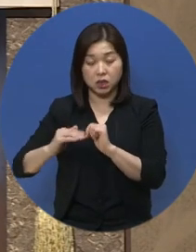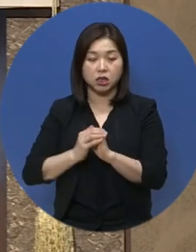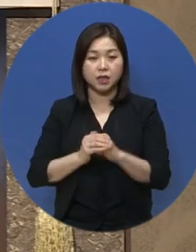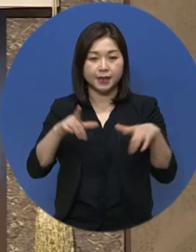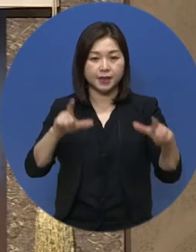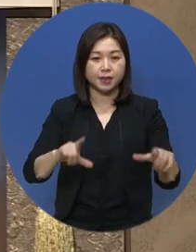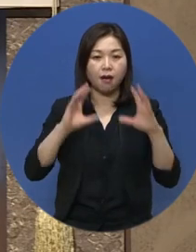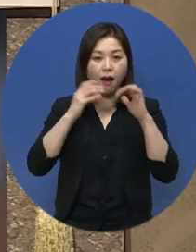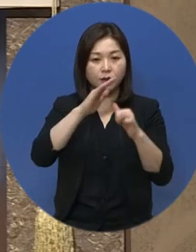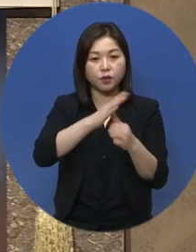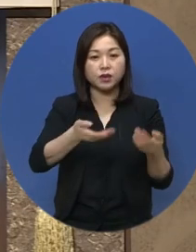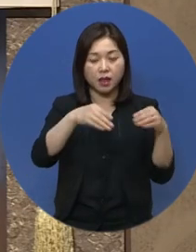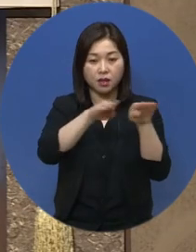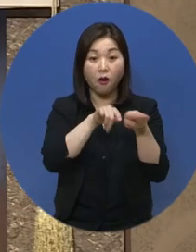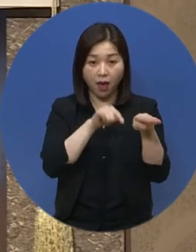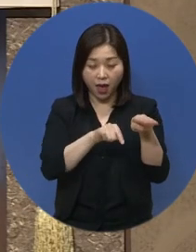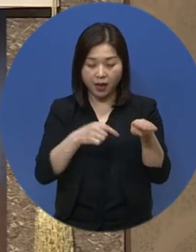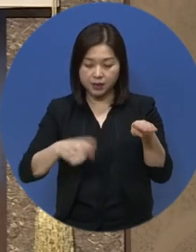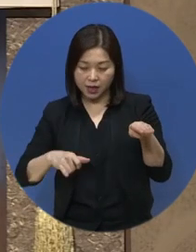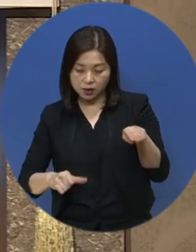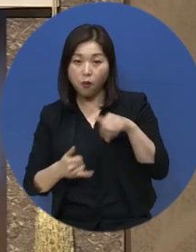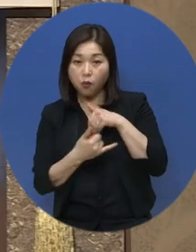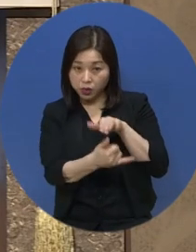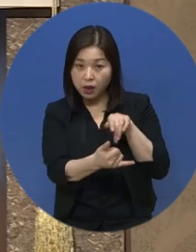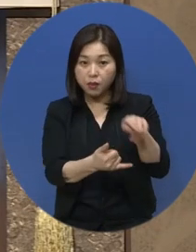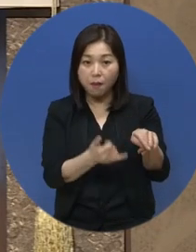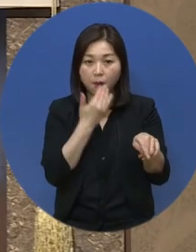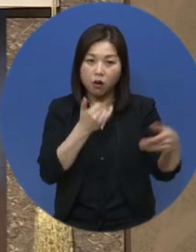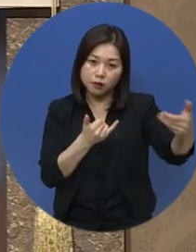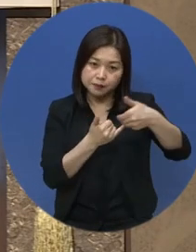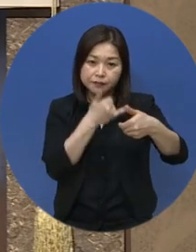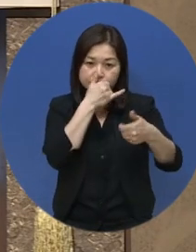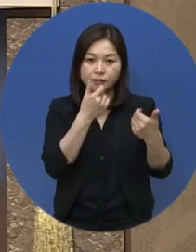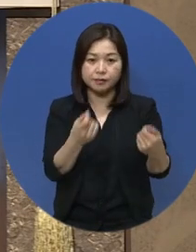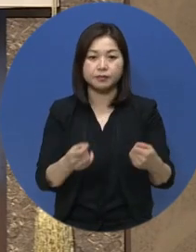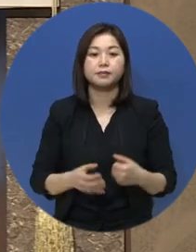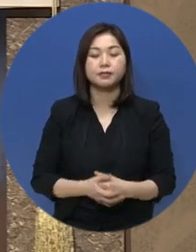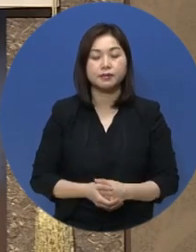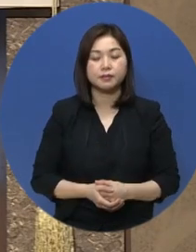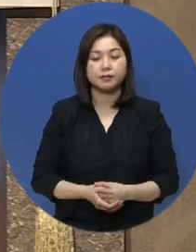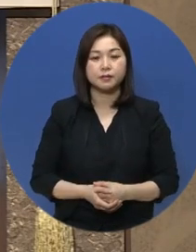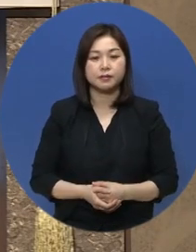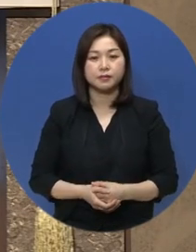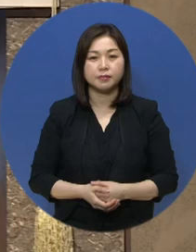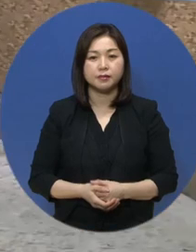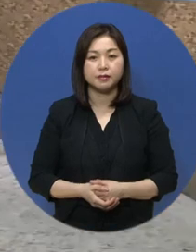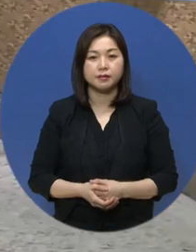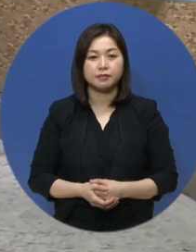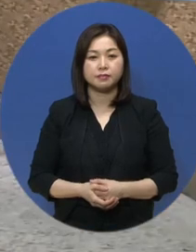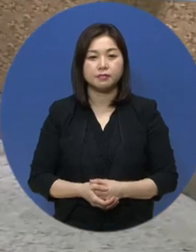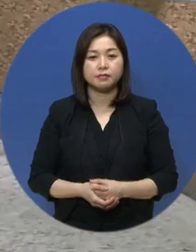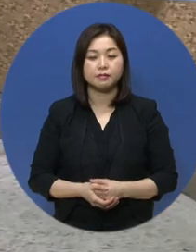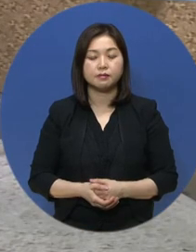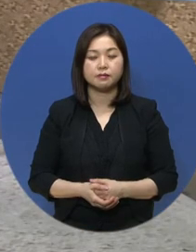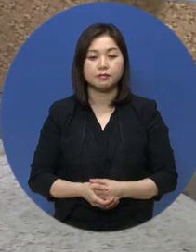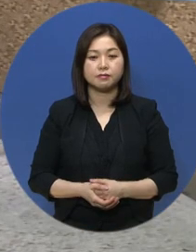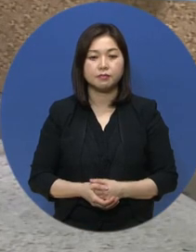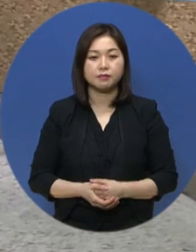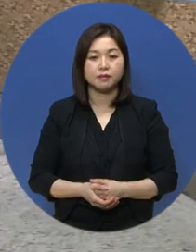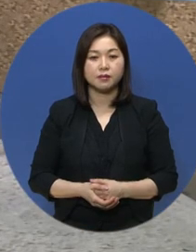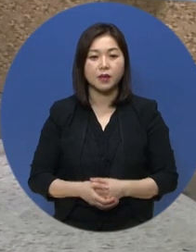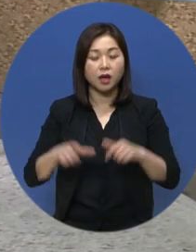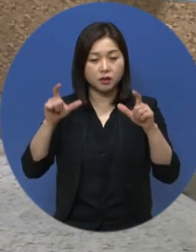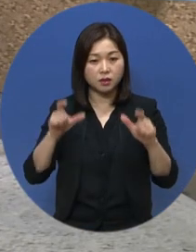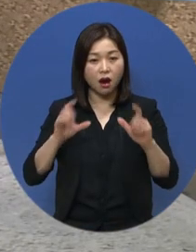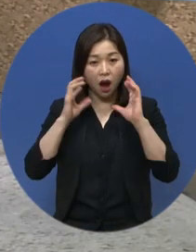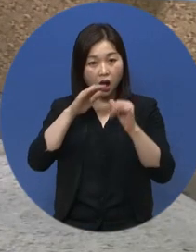지역아동센터 아이들을 맡기면 식사 제공까지 완벽하게 처리할 수 있습니다. 정말 네.